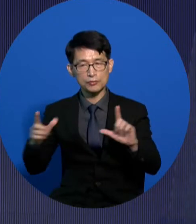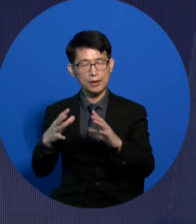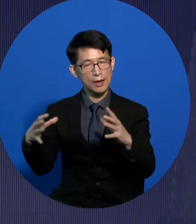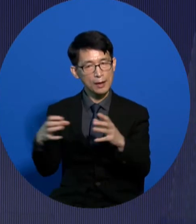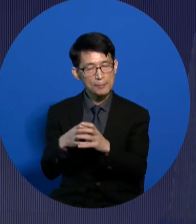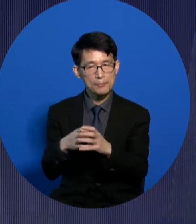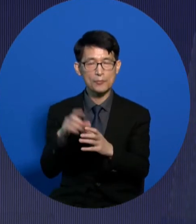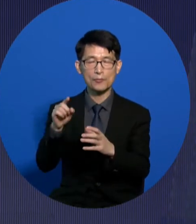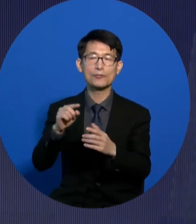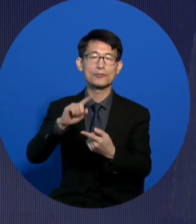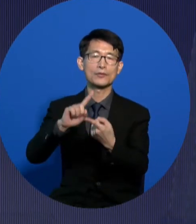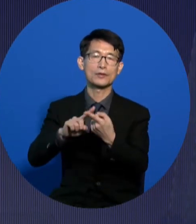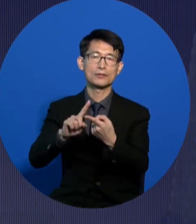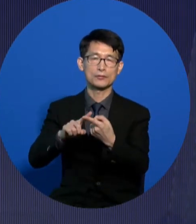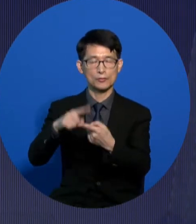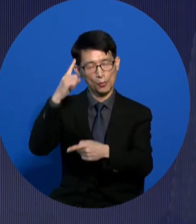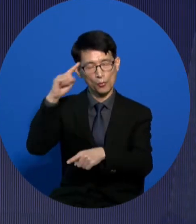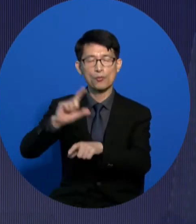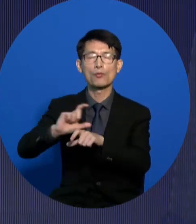중요합니다.